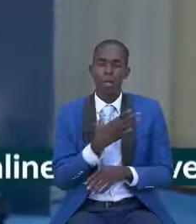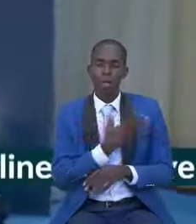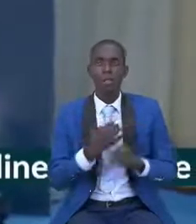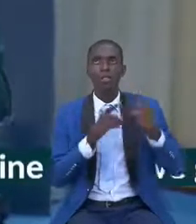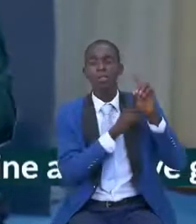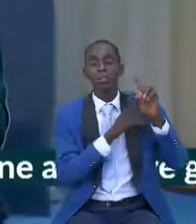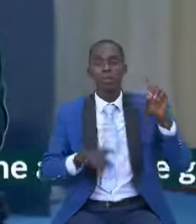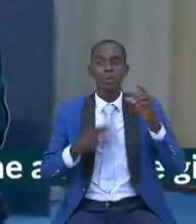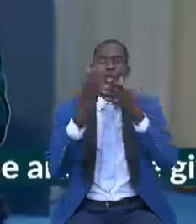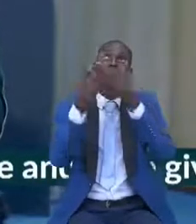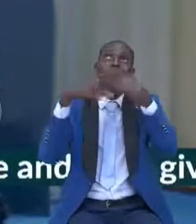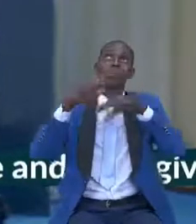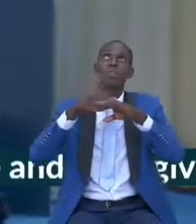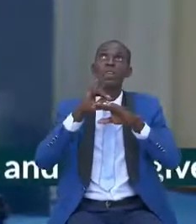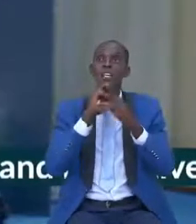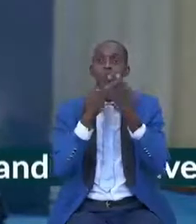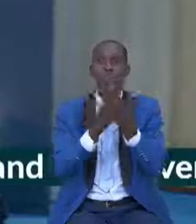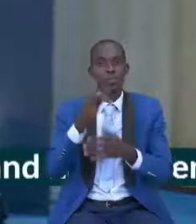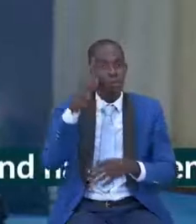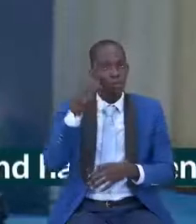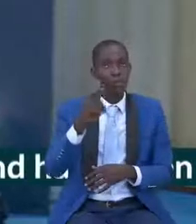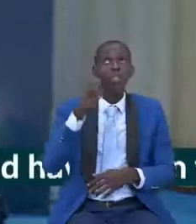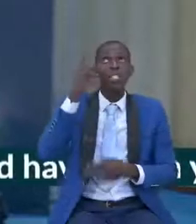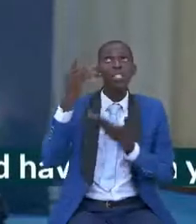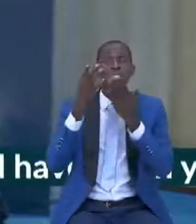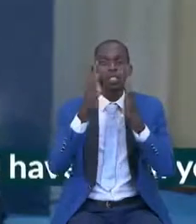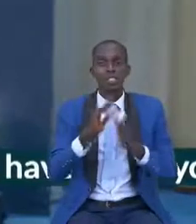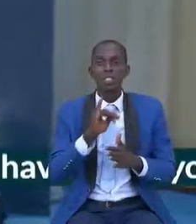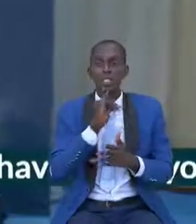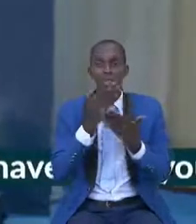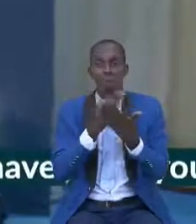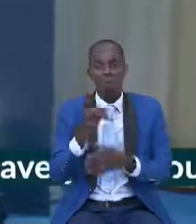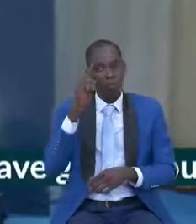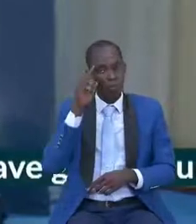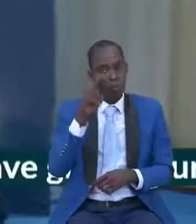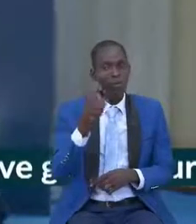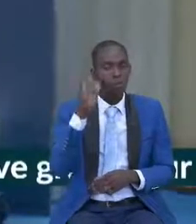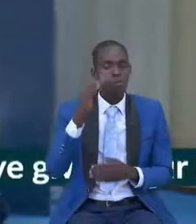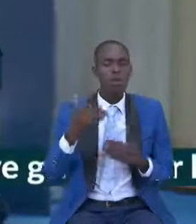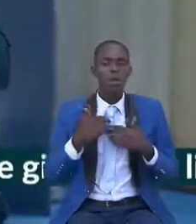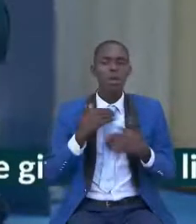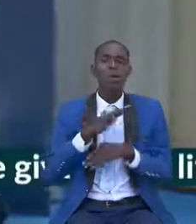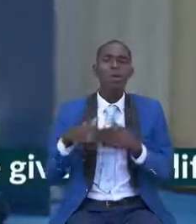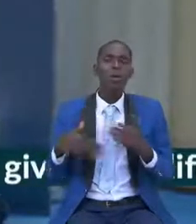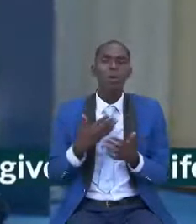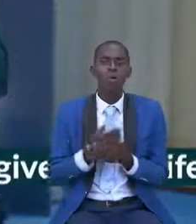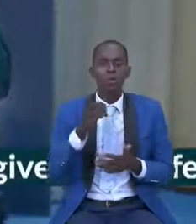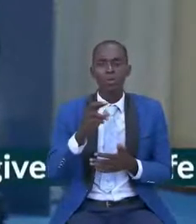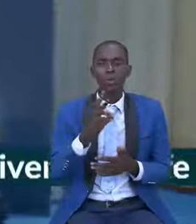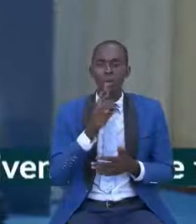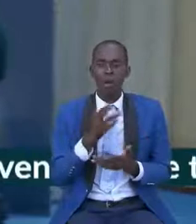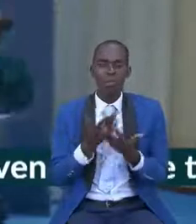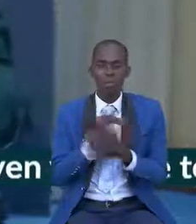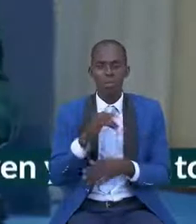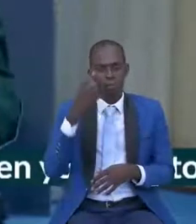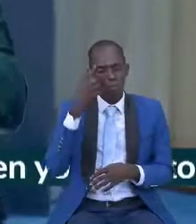Votre miracle vous parviendra. Et le Seigneur vous attend. Son serviteur vous attend. Et vous